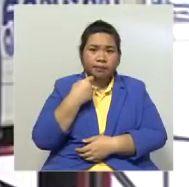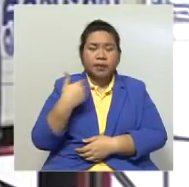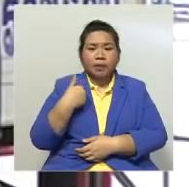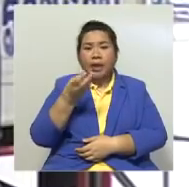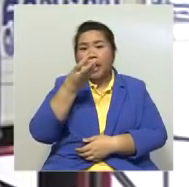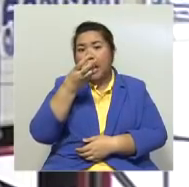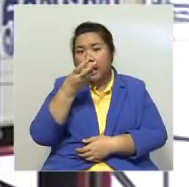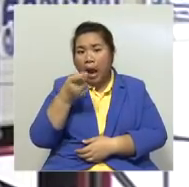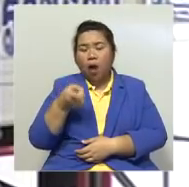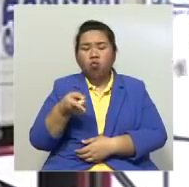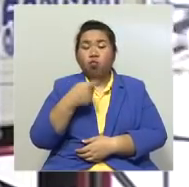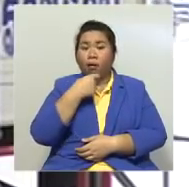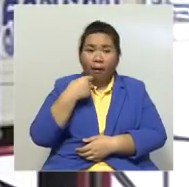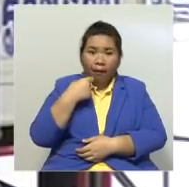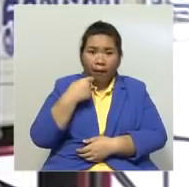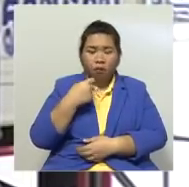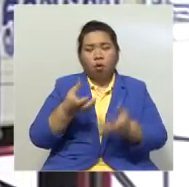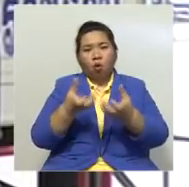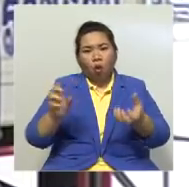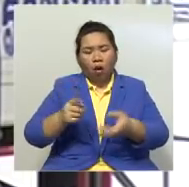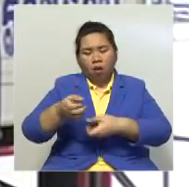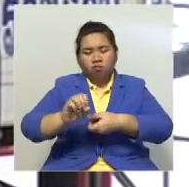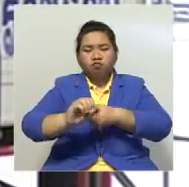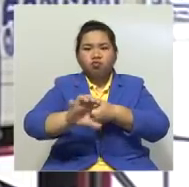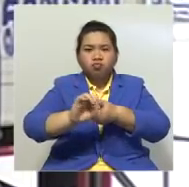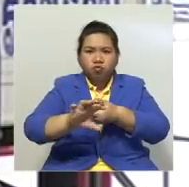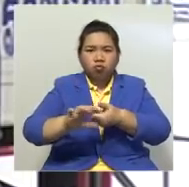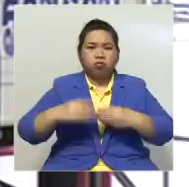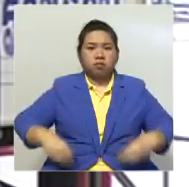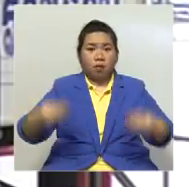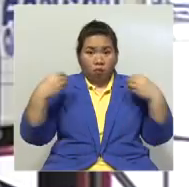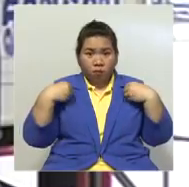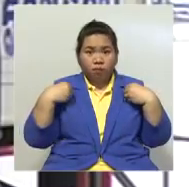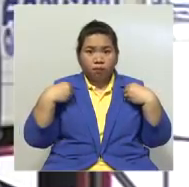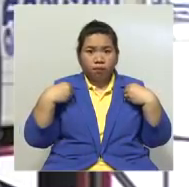ข้าวสารอาหารแห้งเป็นของใช้เช่นไฟฉาย